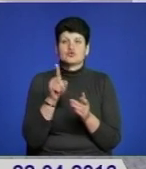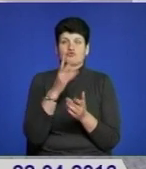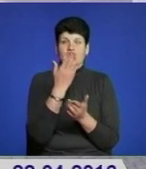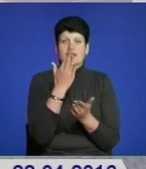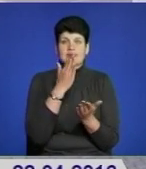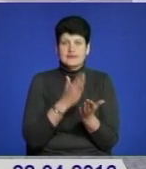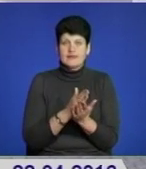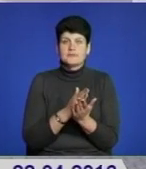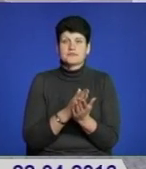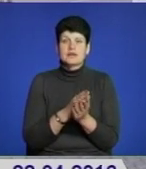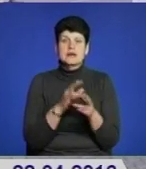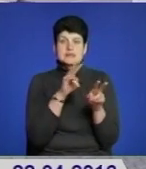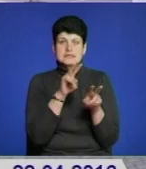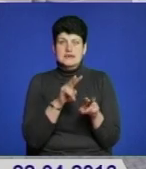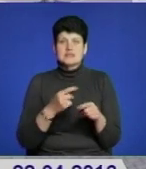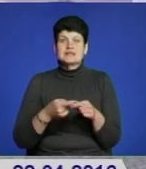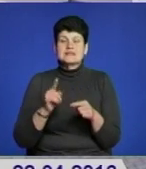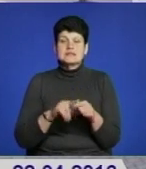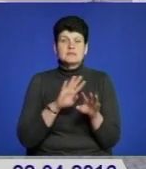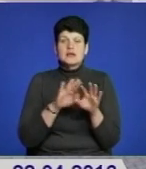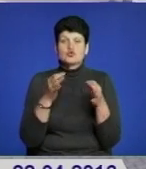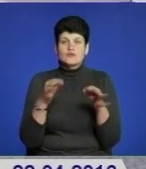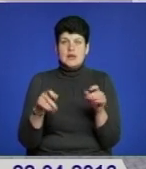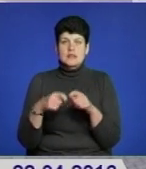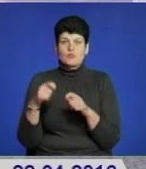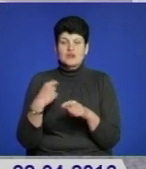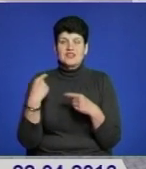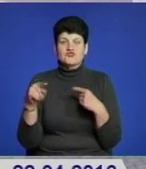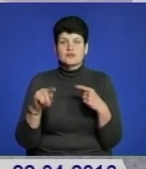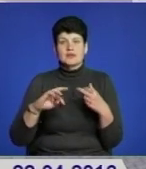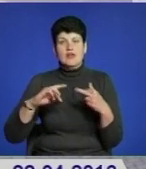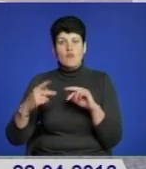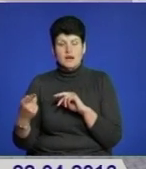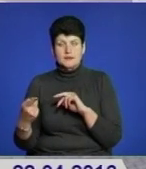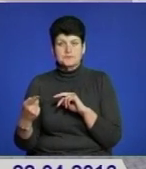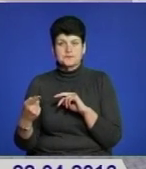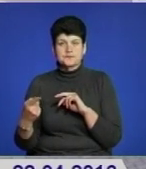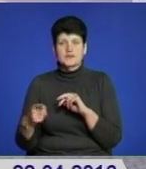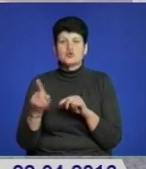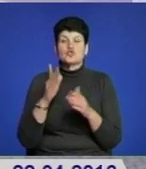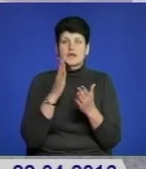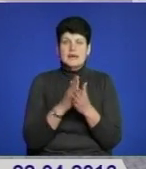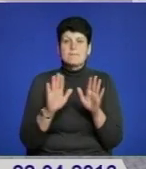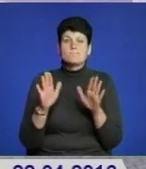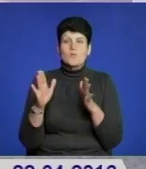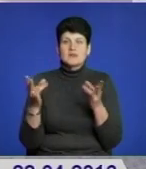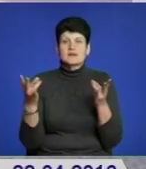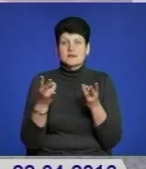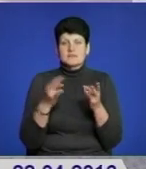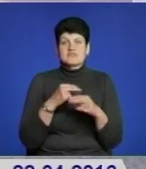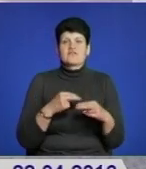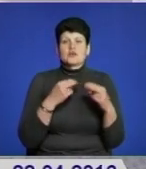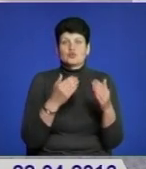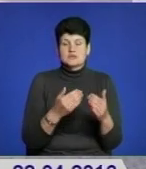ви стежите за цим, не допускаєте правопорушень. Інші навпаки кажуть, що є моменти, на які варто звернутися.